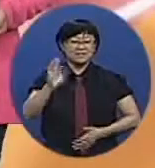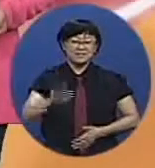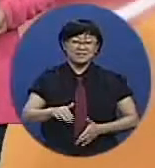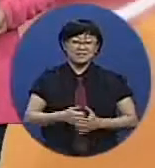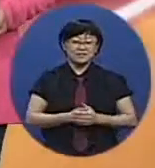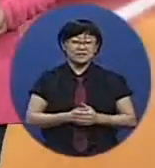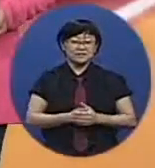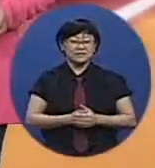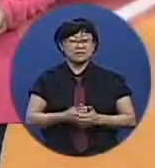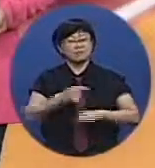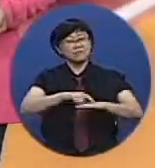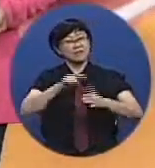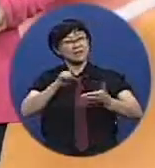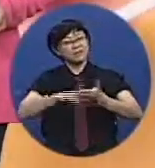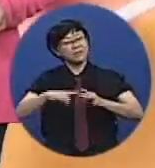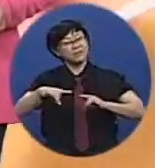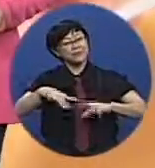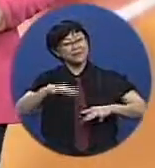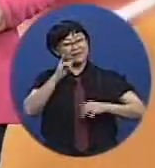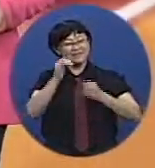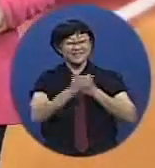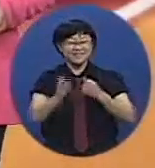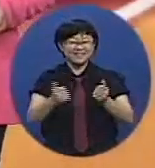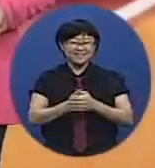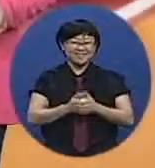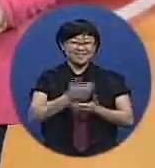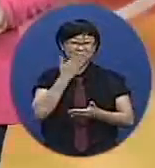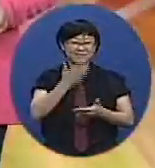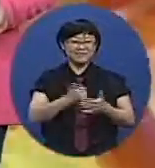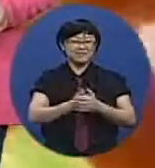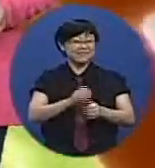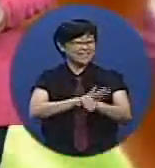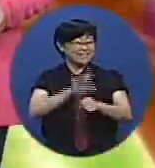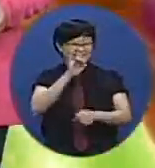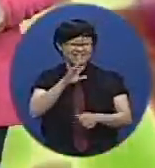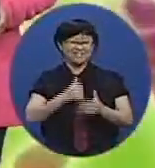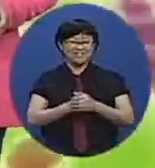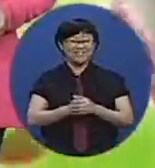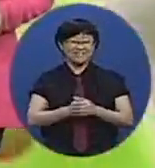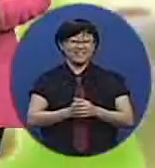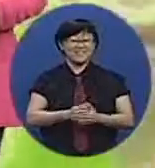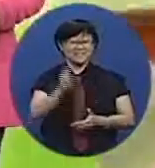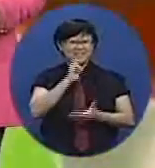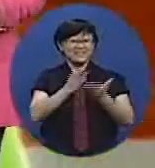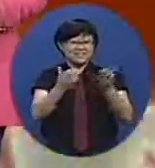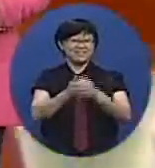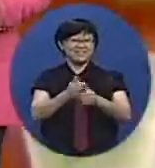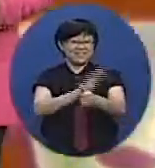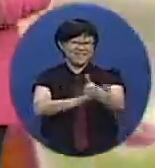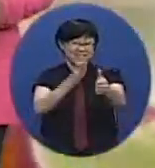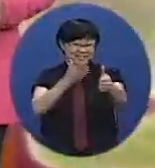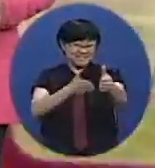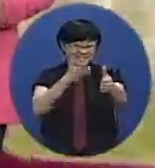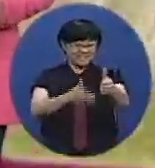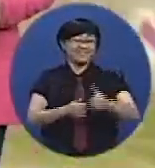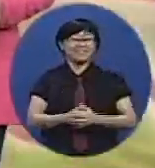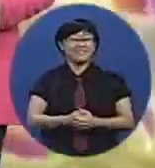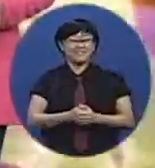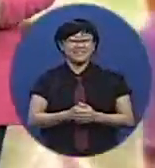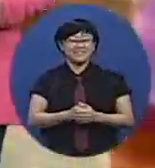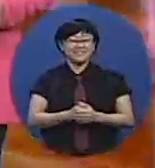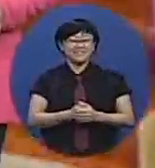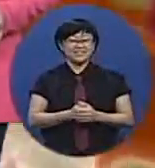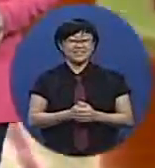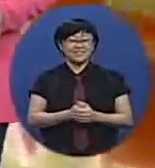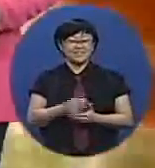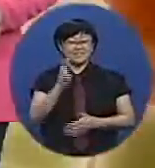그, 마음에 와닿아서 한번 해볼까요? 네, 맞습니다. 네. 그게 잘 안 되네요. 자, 음악 그렇게 잘 불러주세요. 네, 좀 부탁합니다. 네, 네, 자,